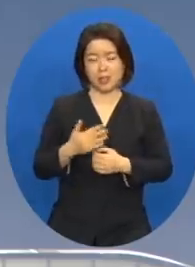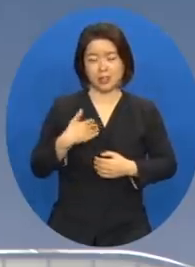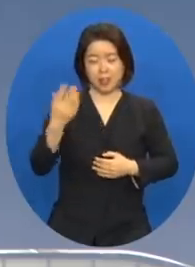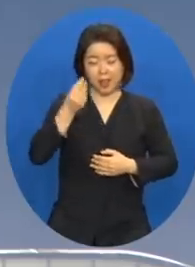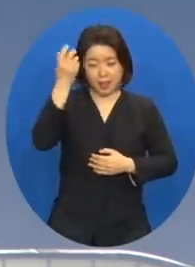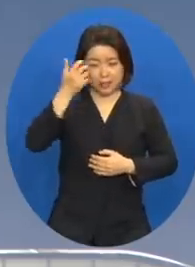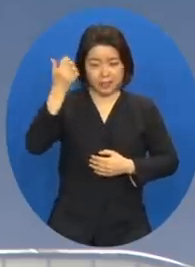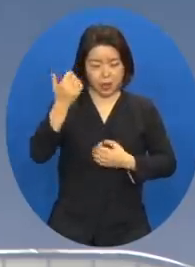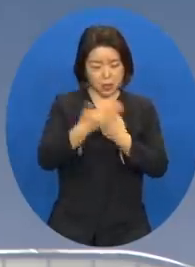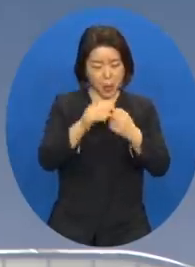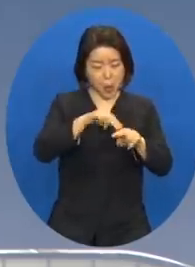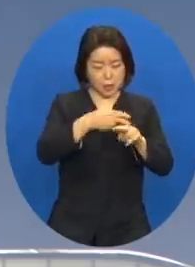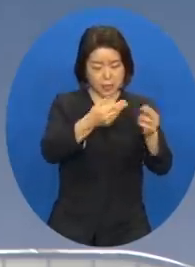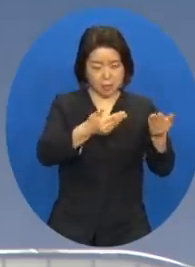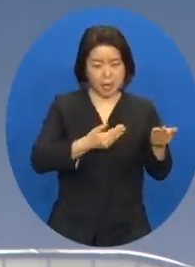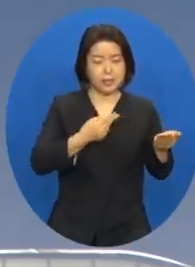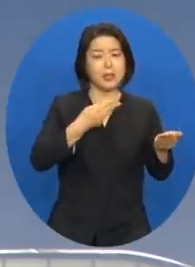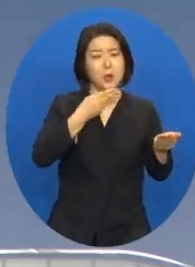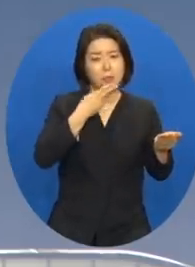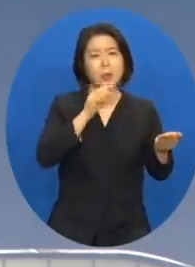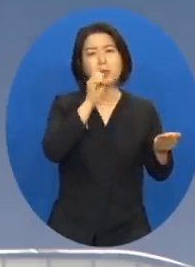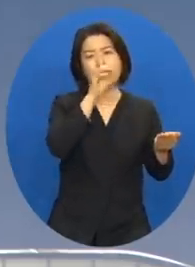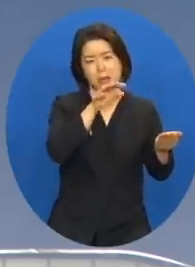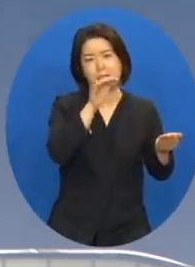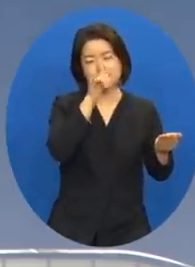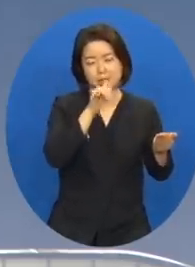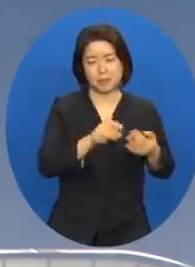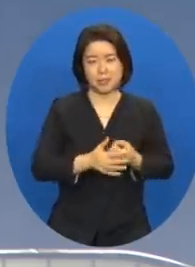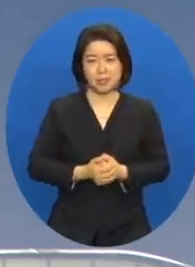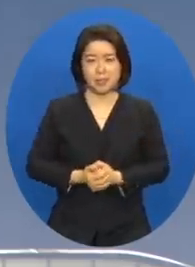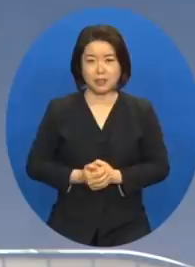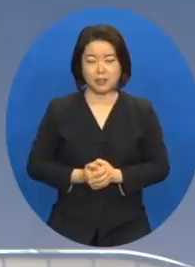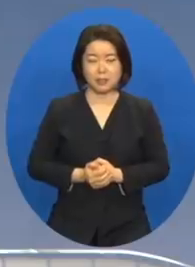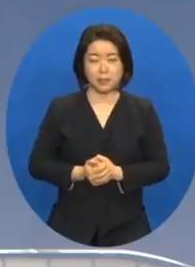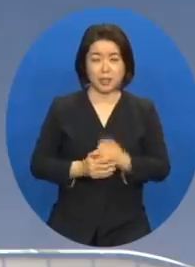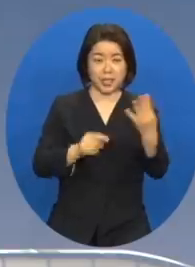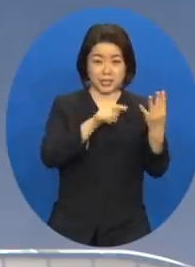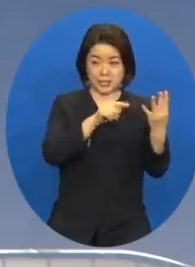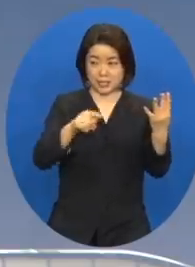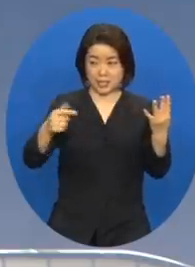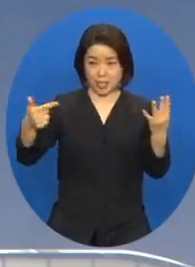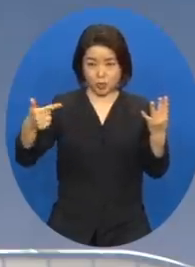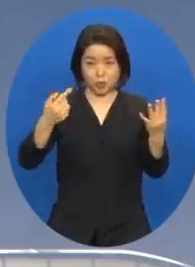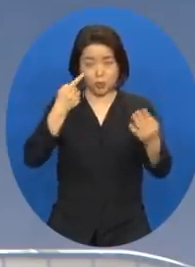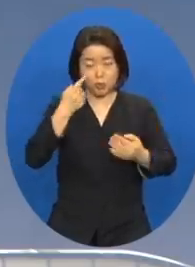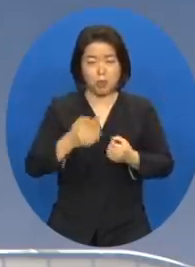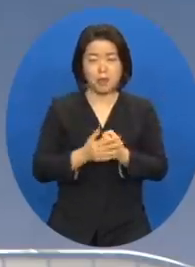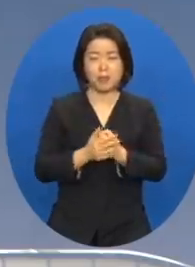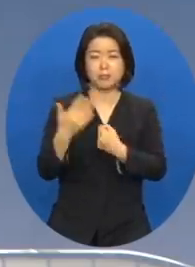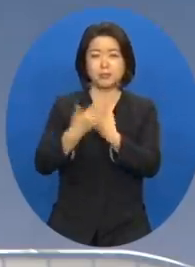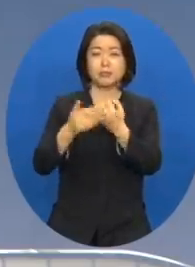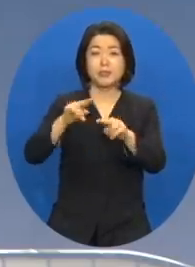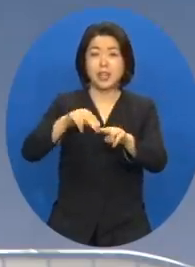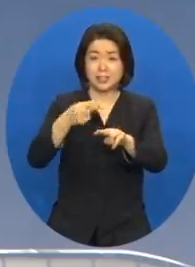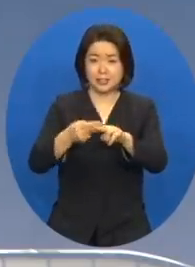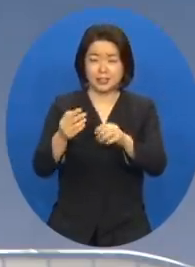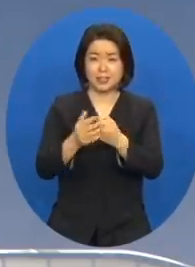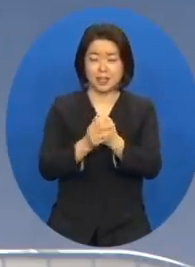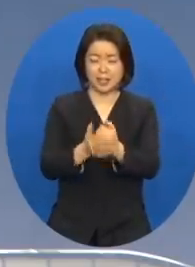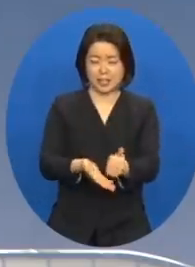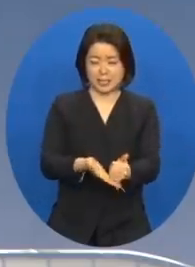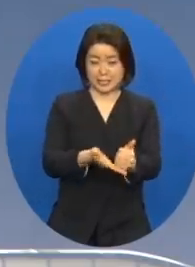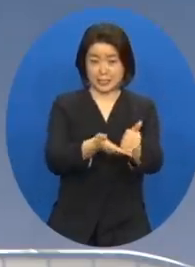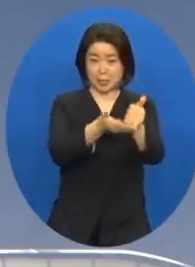성령의 은사를 받은 게 없다고 말을 하는 거죠. 4절부터 6절에 보면 은사를